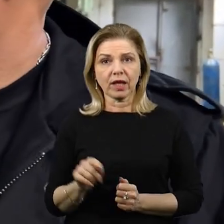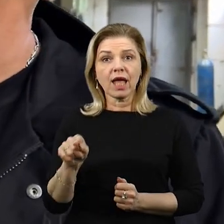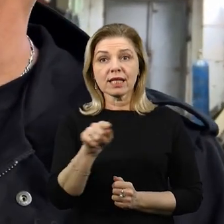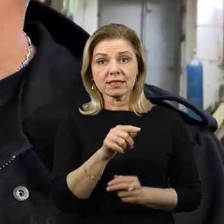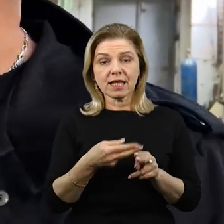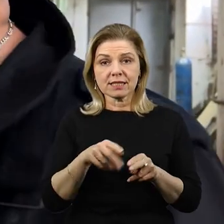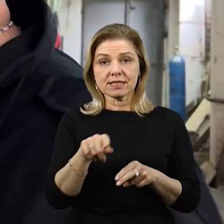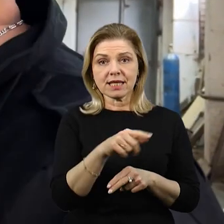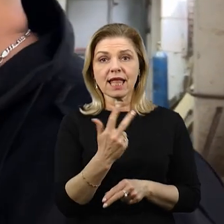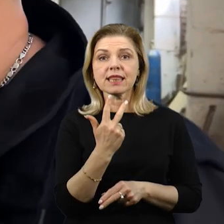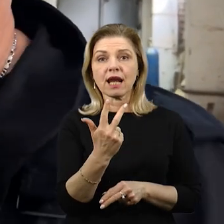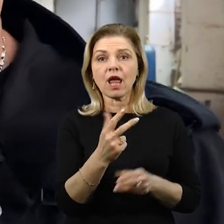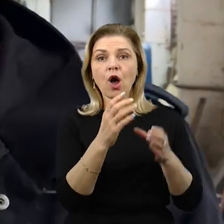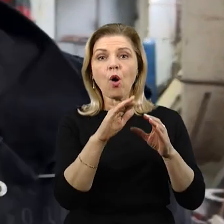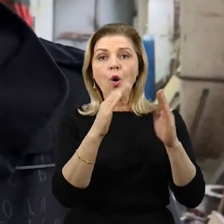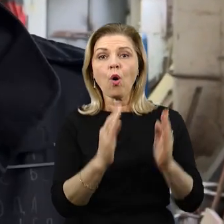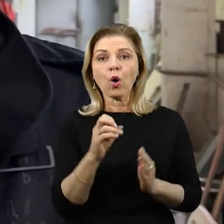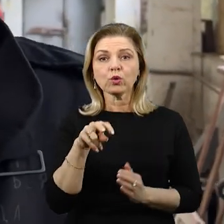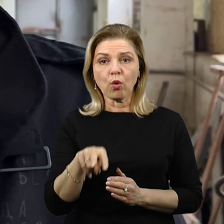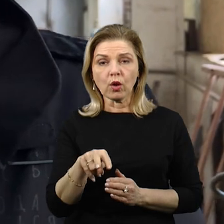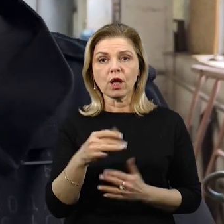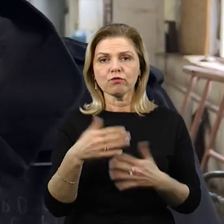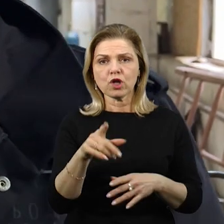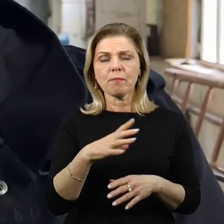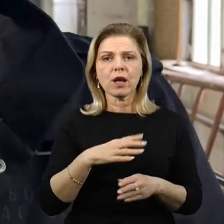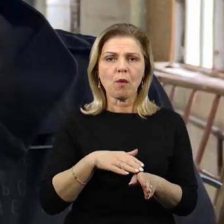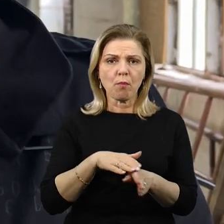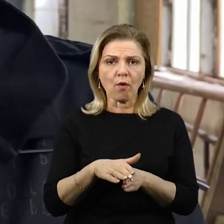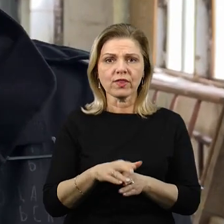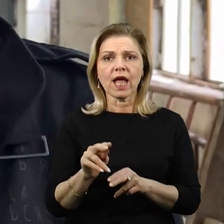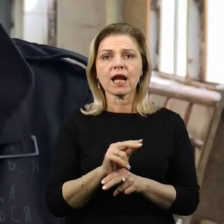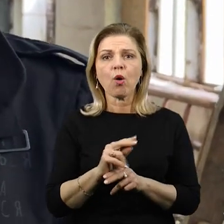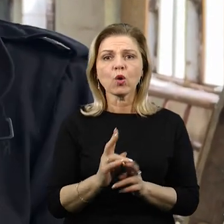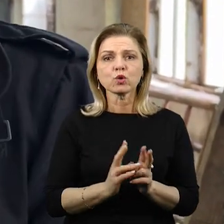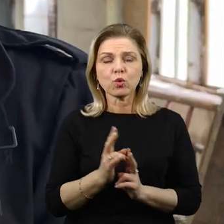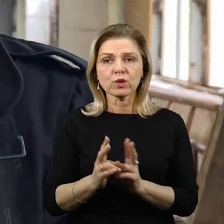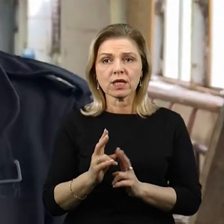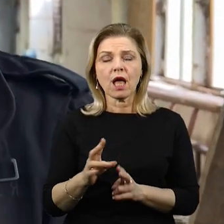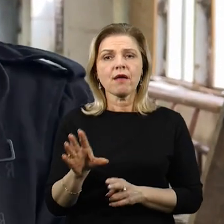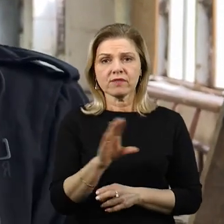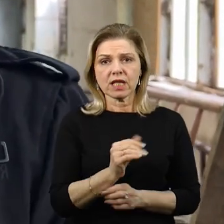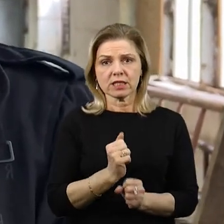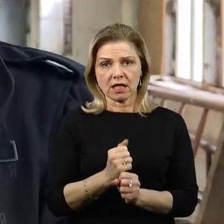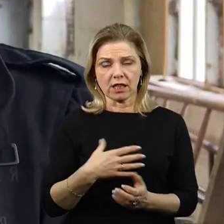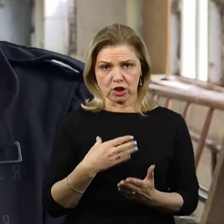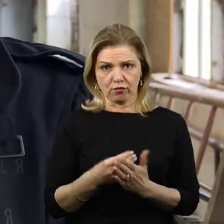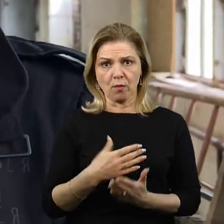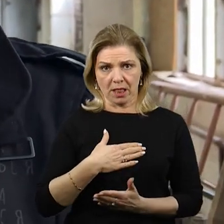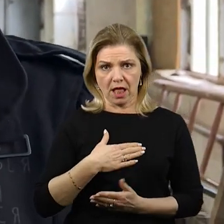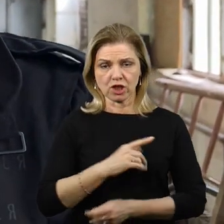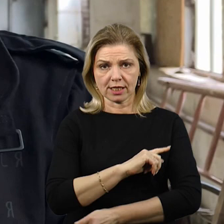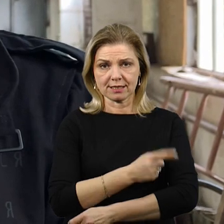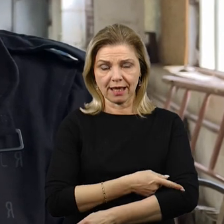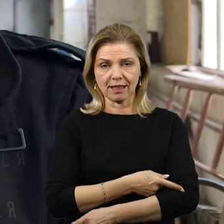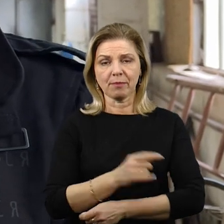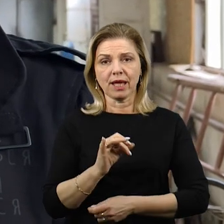це перший котел треті вони пройшли повну реконструкцію всі вони зроблені ну наши Влас власними силами котел і